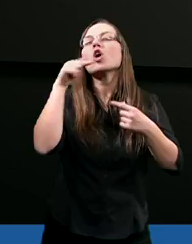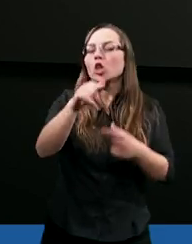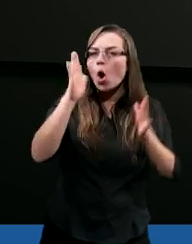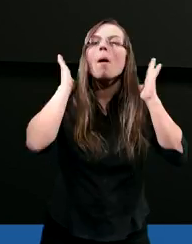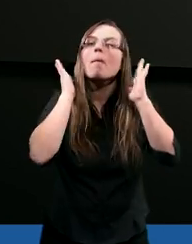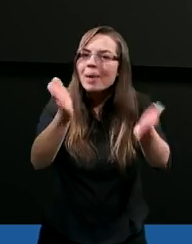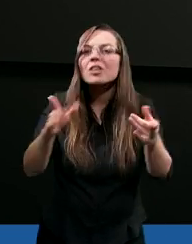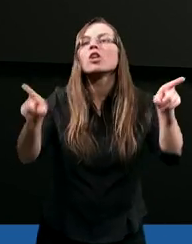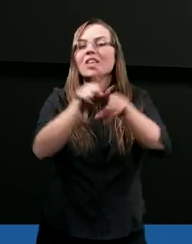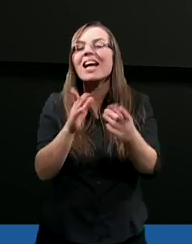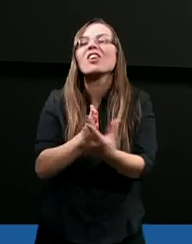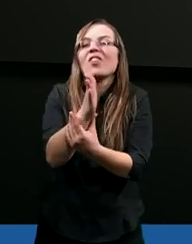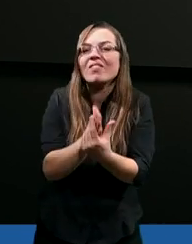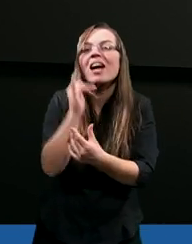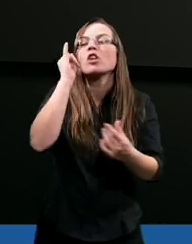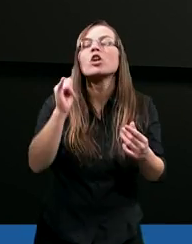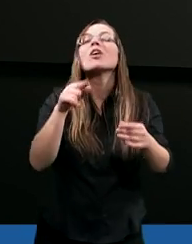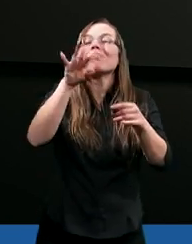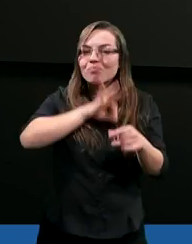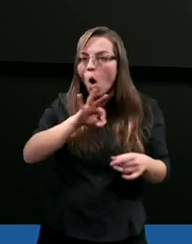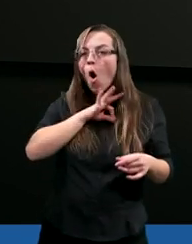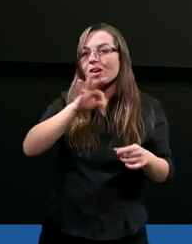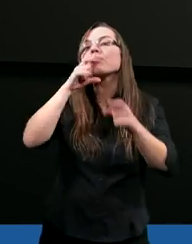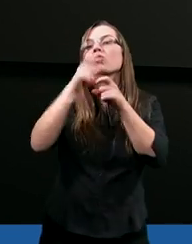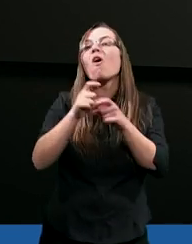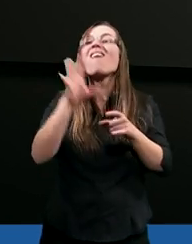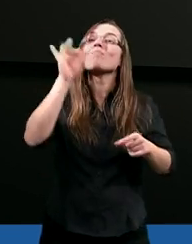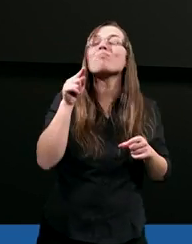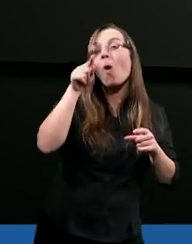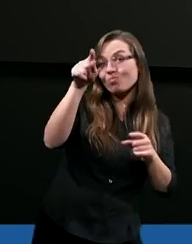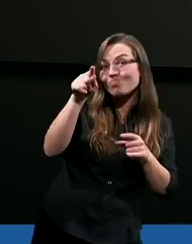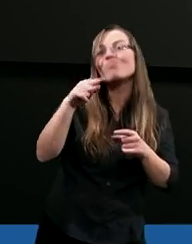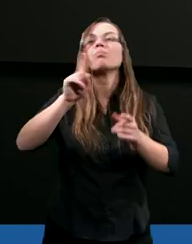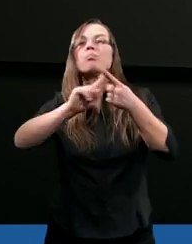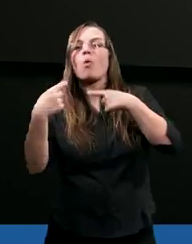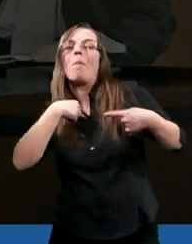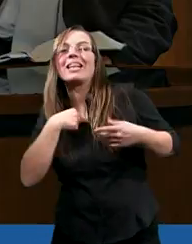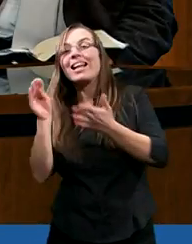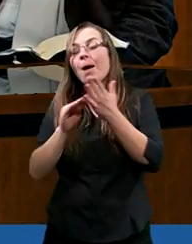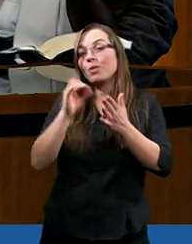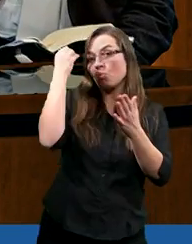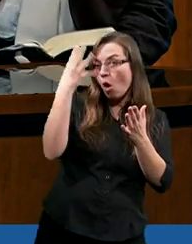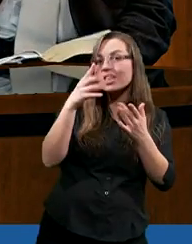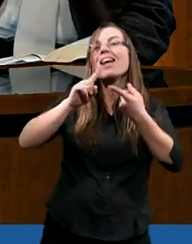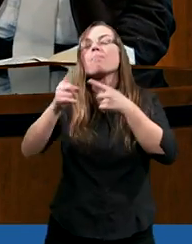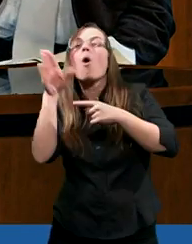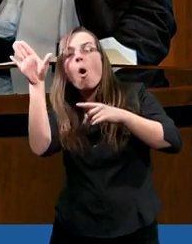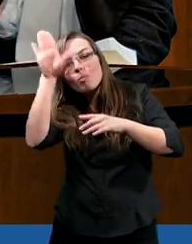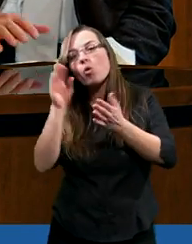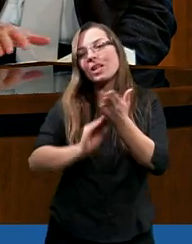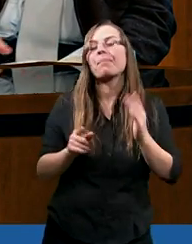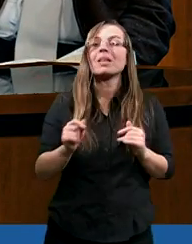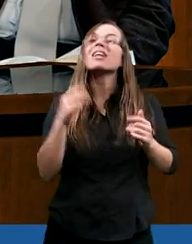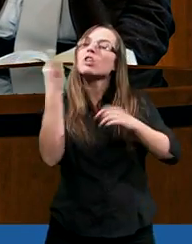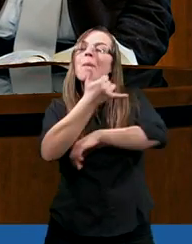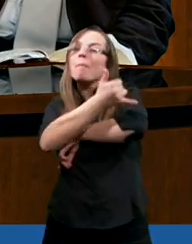będziecie też wierzyć i moim Słowom, bo On o mnie napisał. Tu myślę, że trzeba